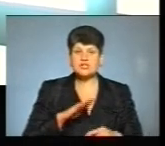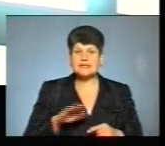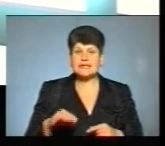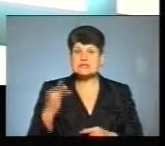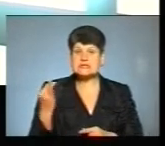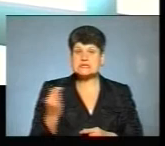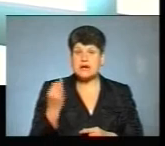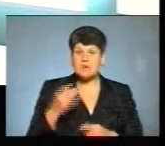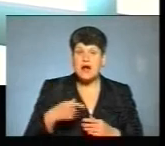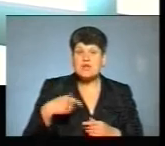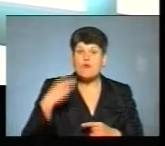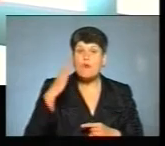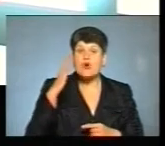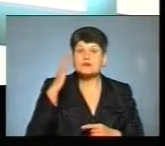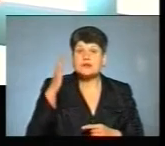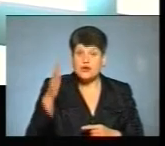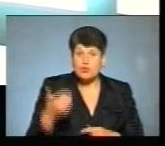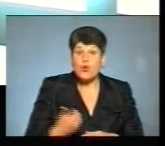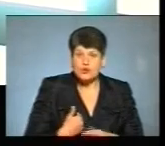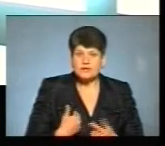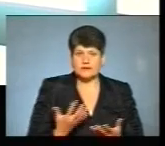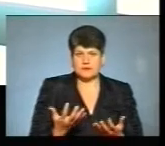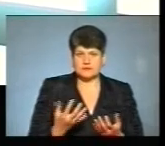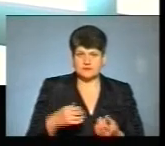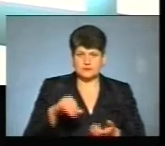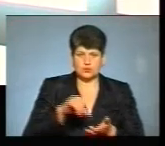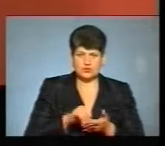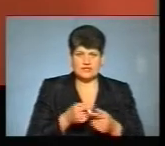зацікавили і вони в подальшому хотіли брати участь